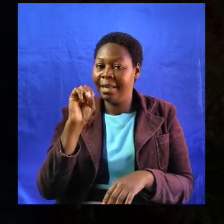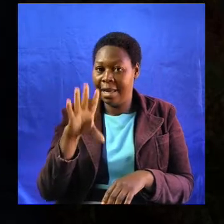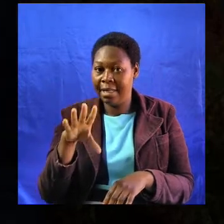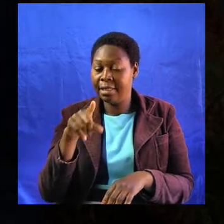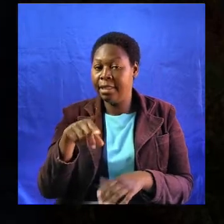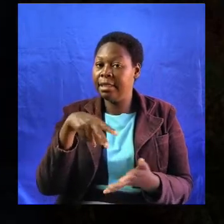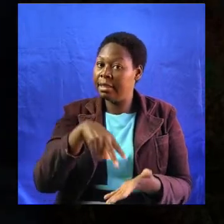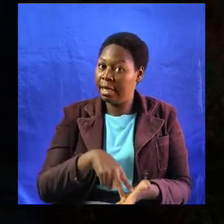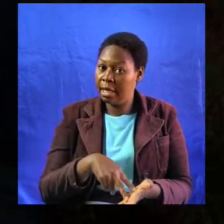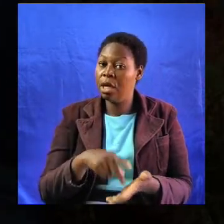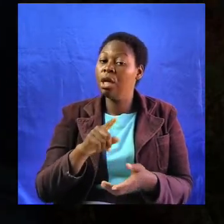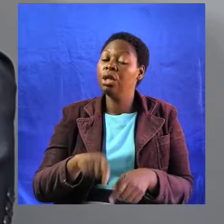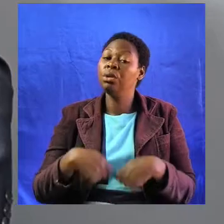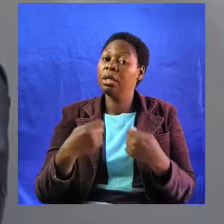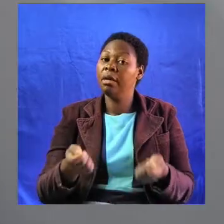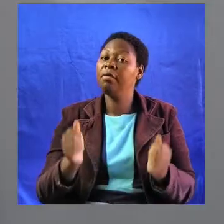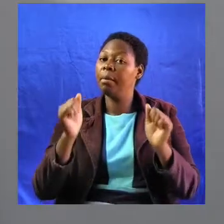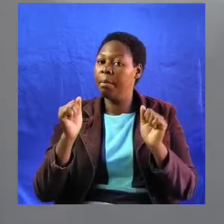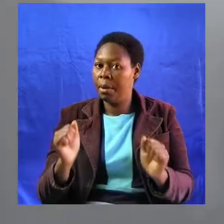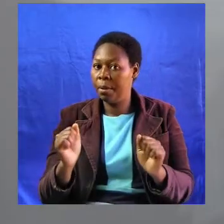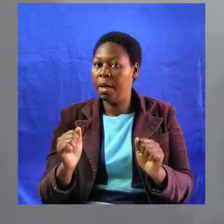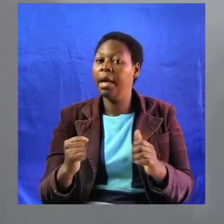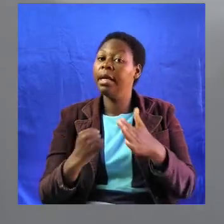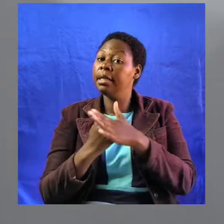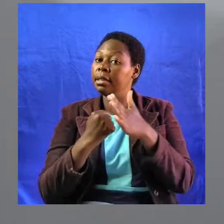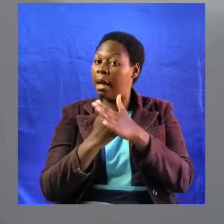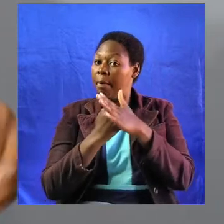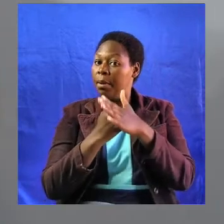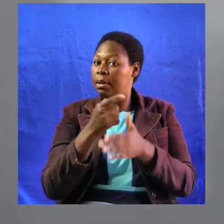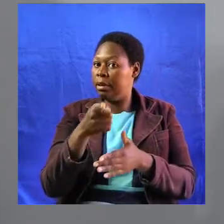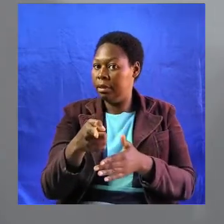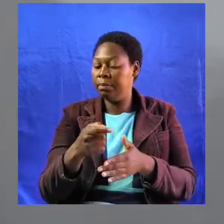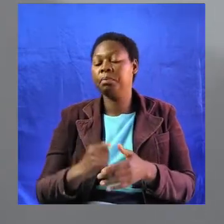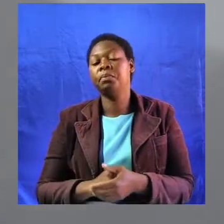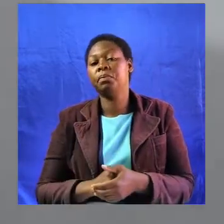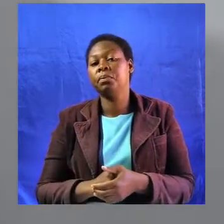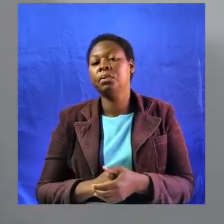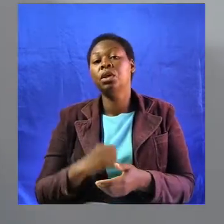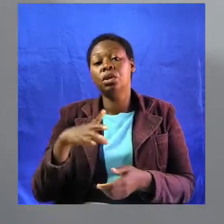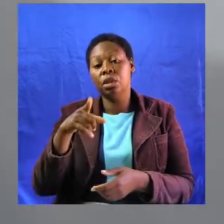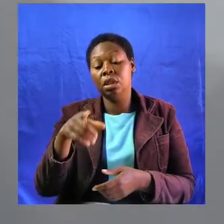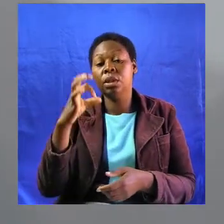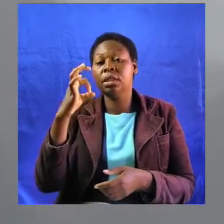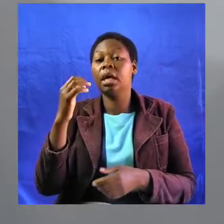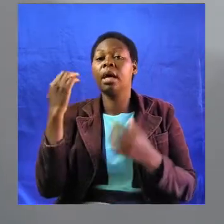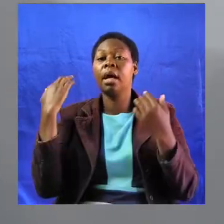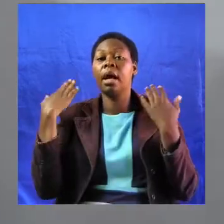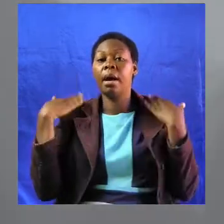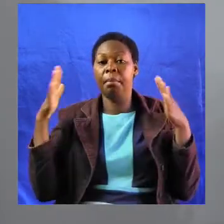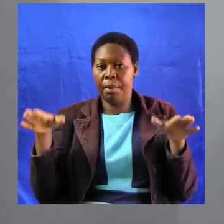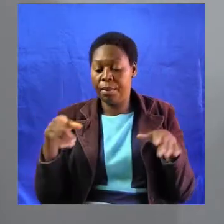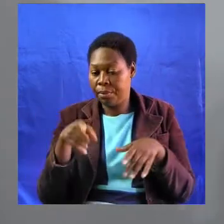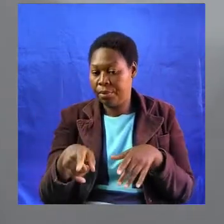kundomutsigira nokumusimbisa. Saka Darius arikunzikana ndiri ini na Gabriel. Ndiye Darius atanga